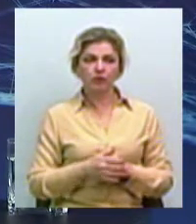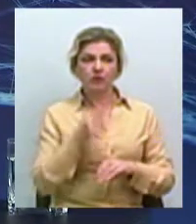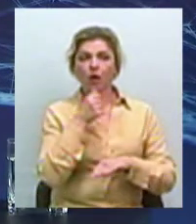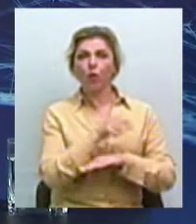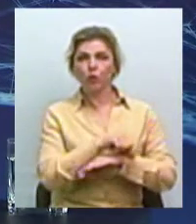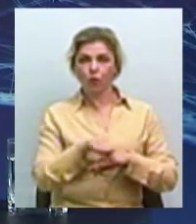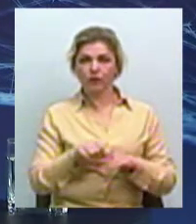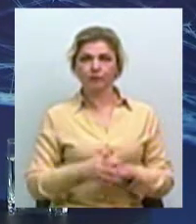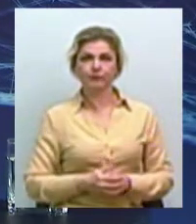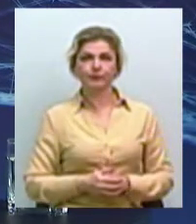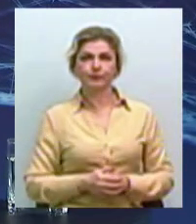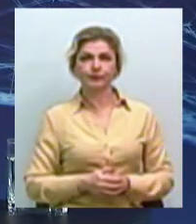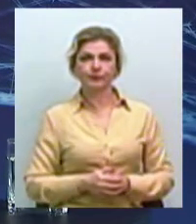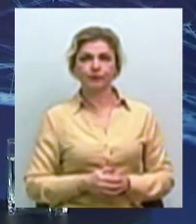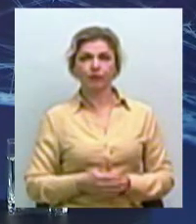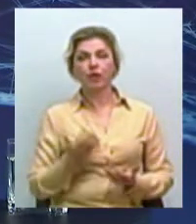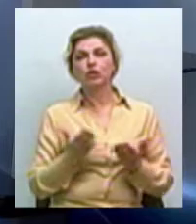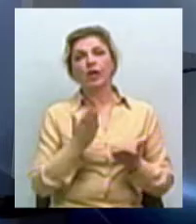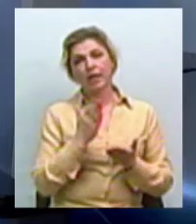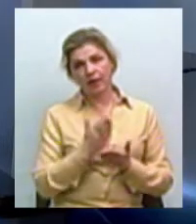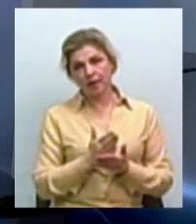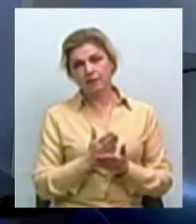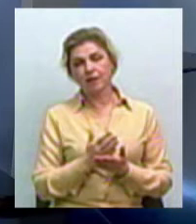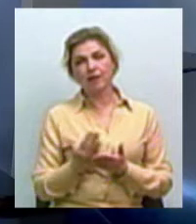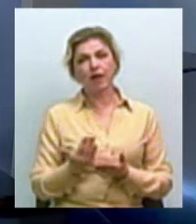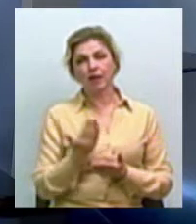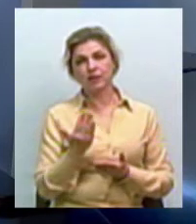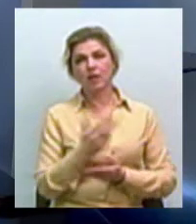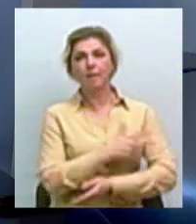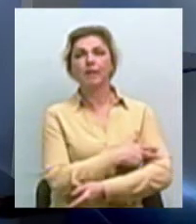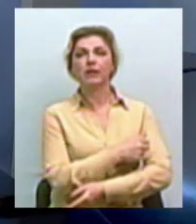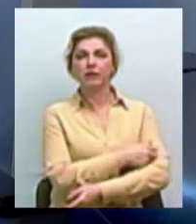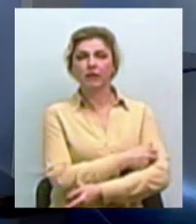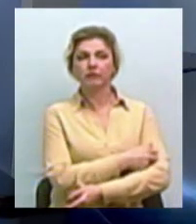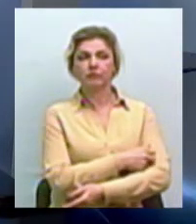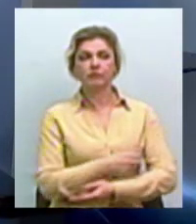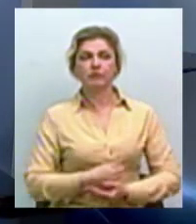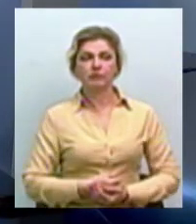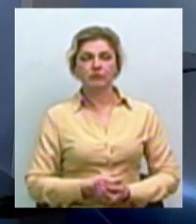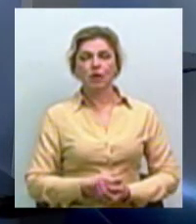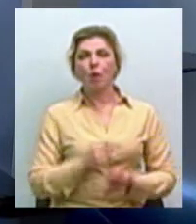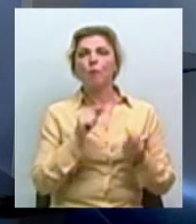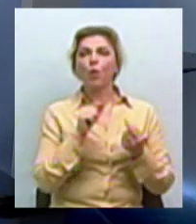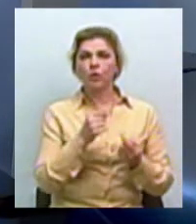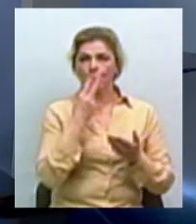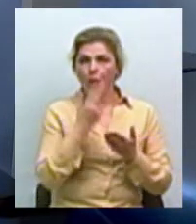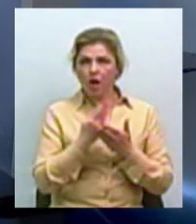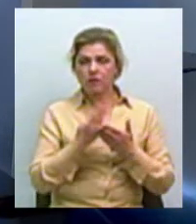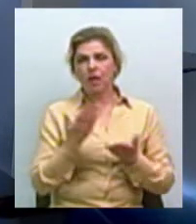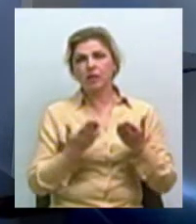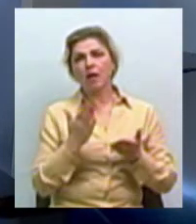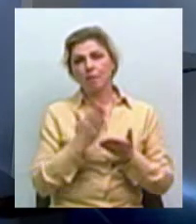Закордонним. Скажіть, будь ласка, чи існують якісь медичні протипокази і чи має право